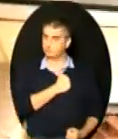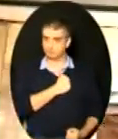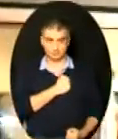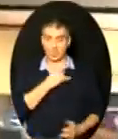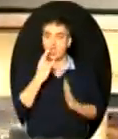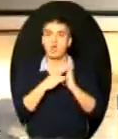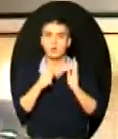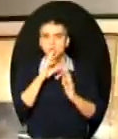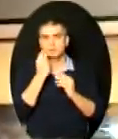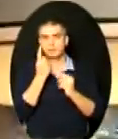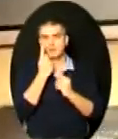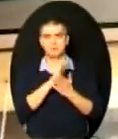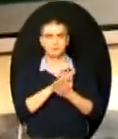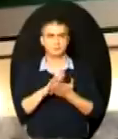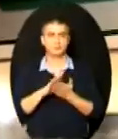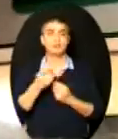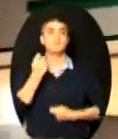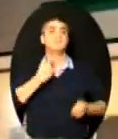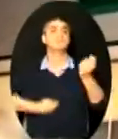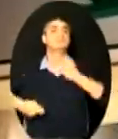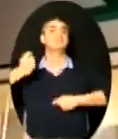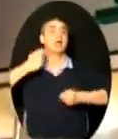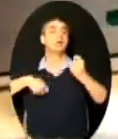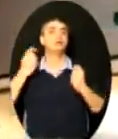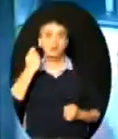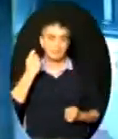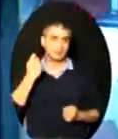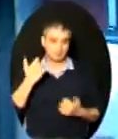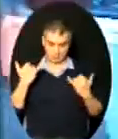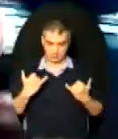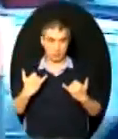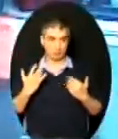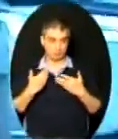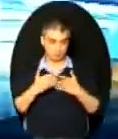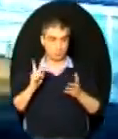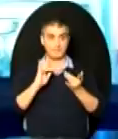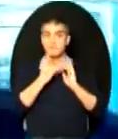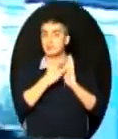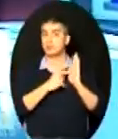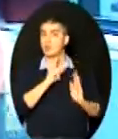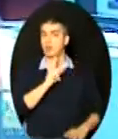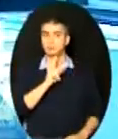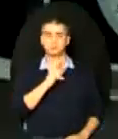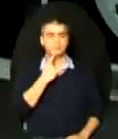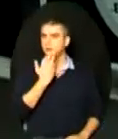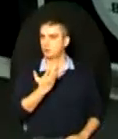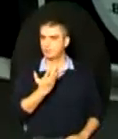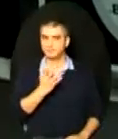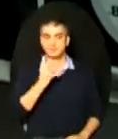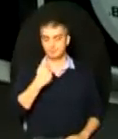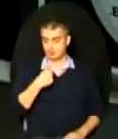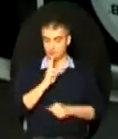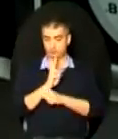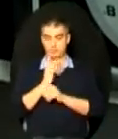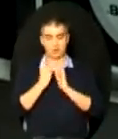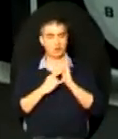הזה מדבר על דבר אחד פשוט, מסחר קמעונאי בשבת, שהיום פותח בניגוד לחוק. מה זה אומר? זה אומר שאם אני